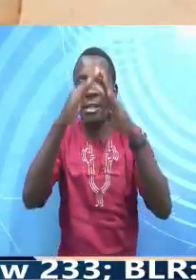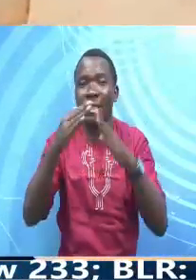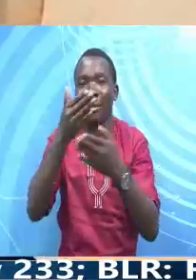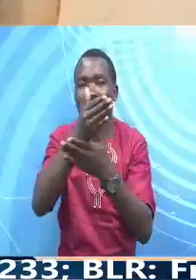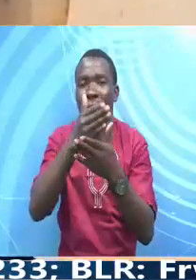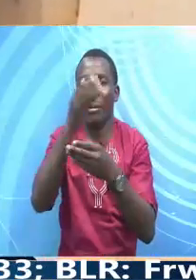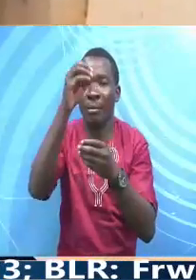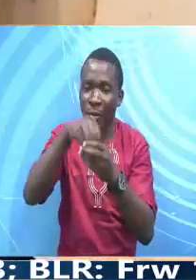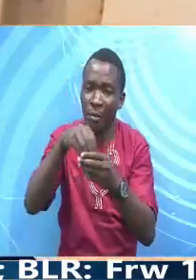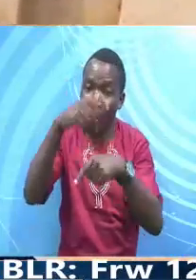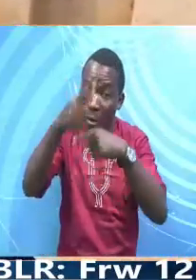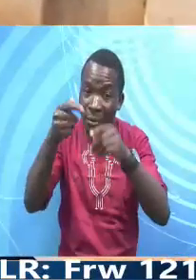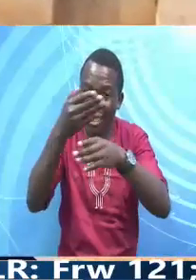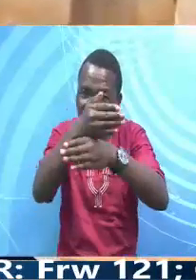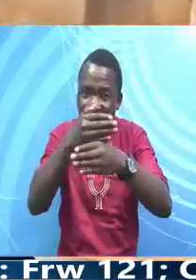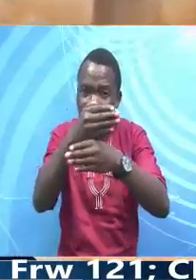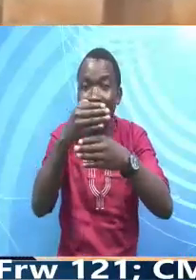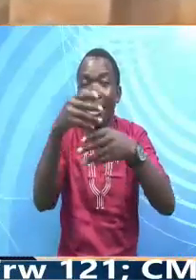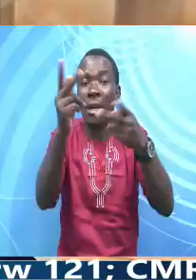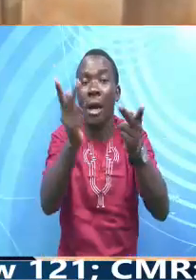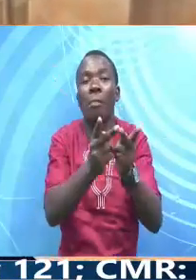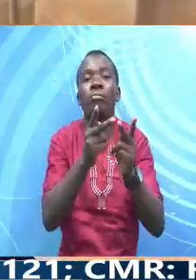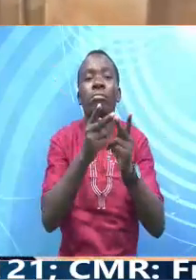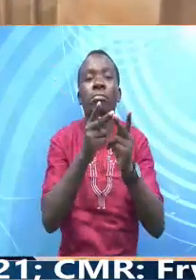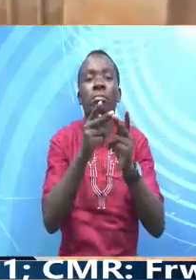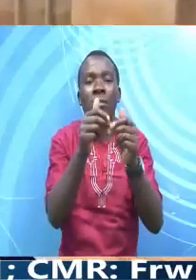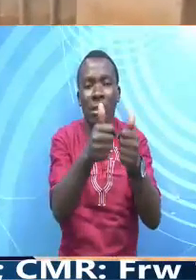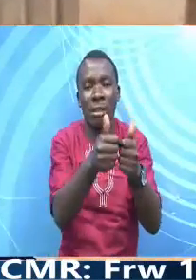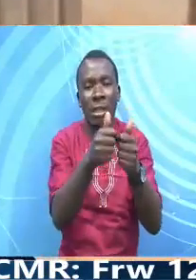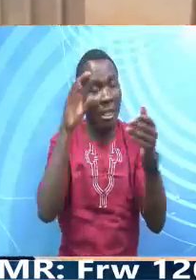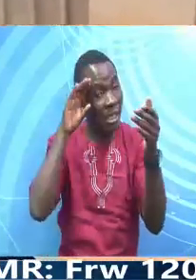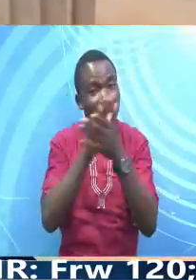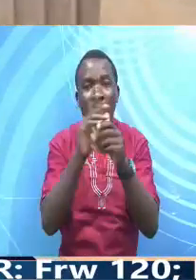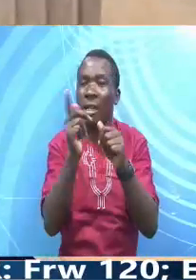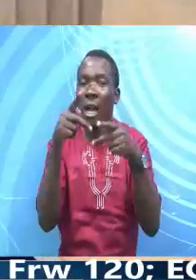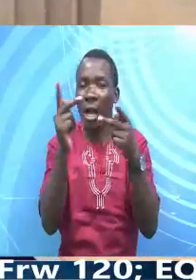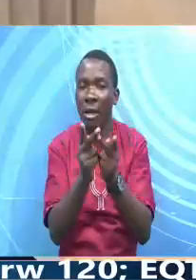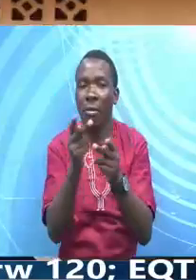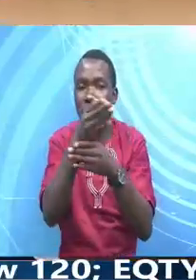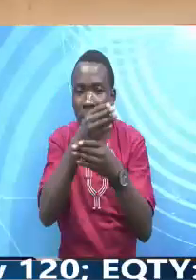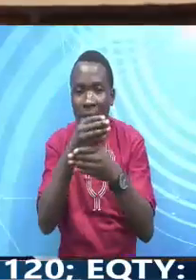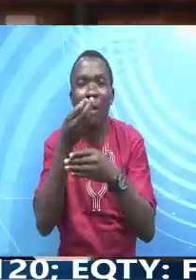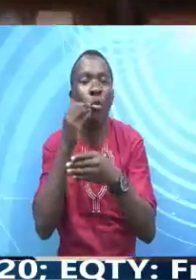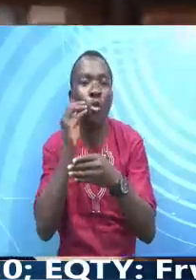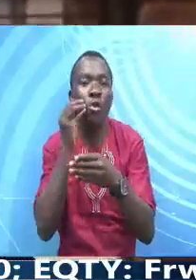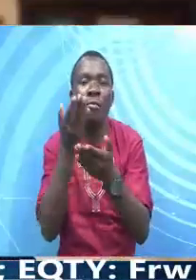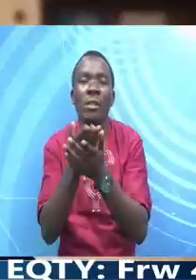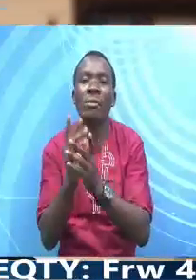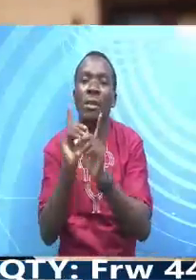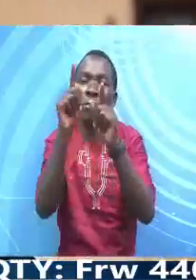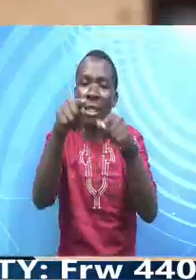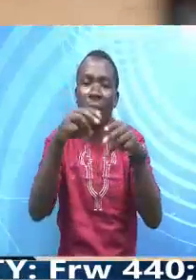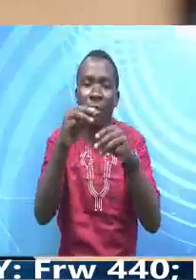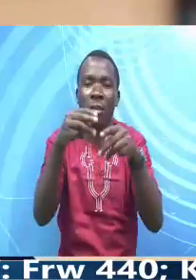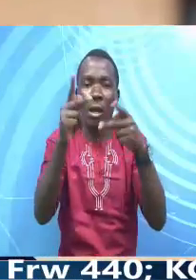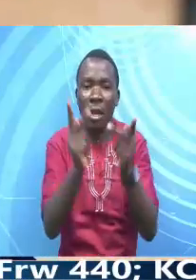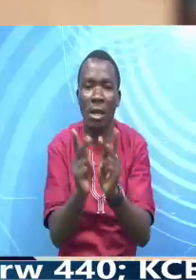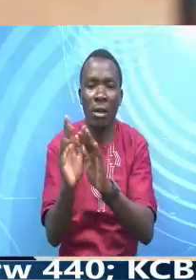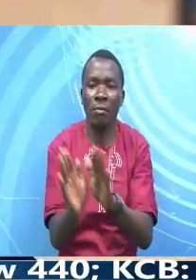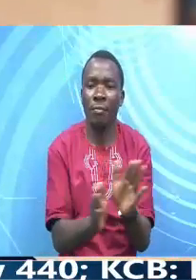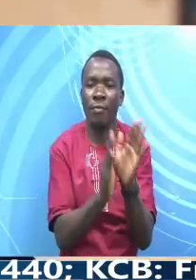ku mabagiro. Kandi nizera ko nta busheri ikorera mu rugo zifite aho zagenewe. Ibyo byabo byose bakabitunganyiriza